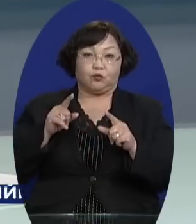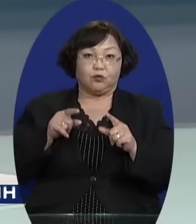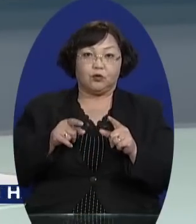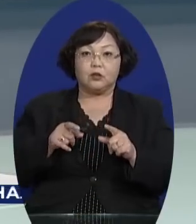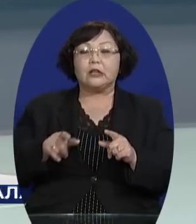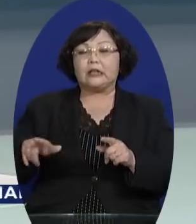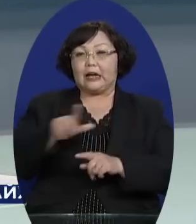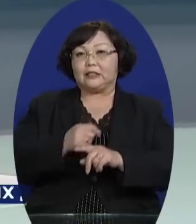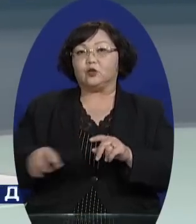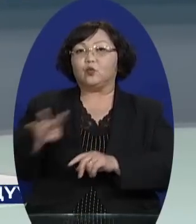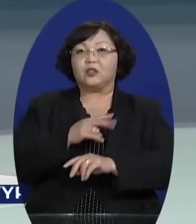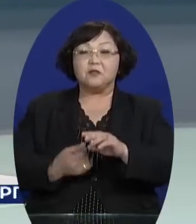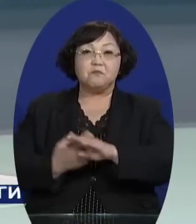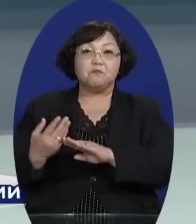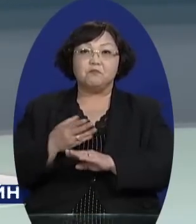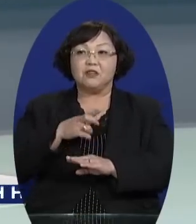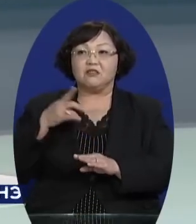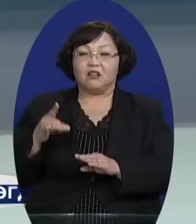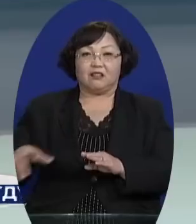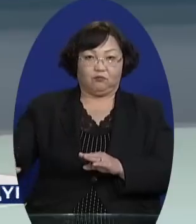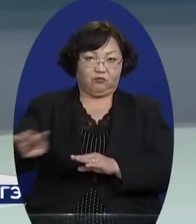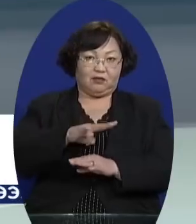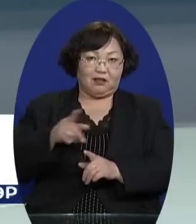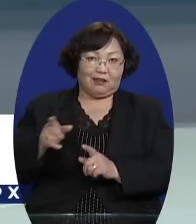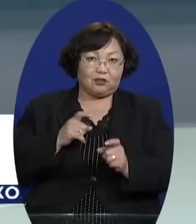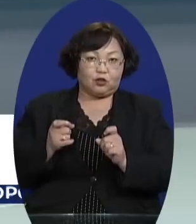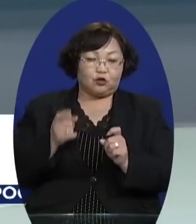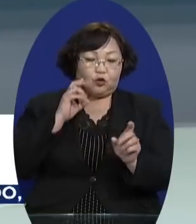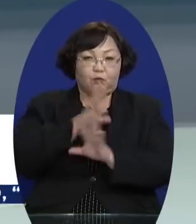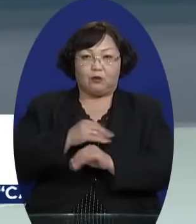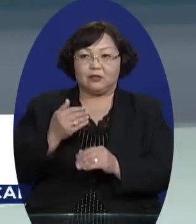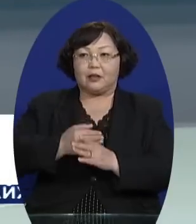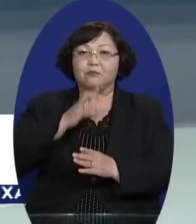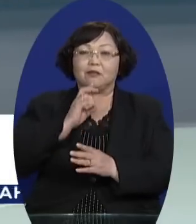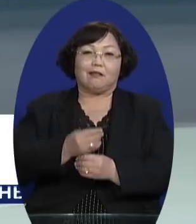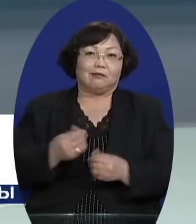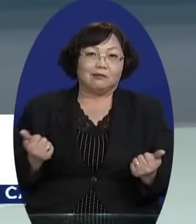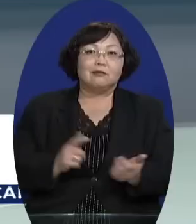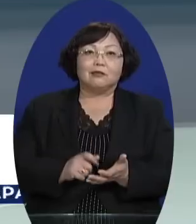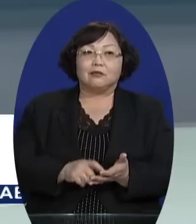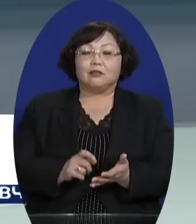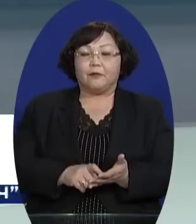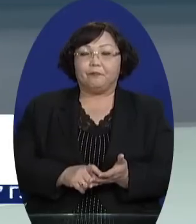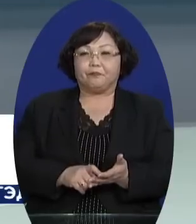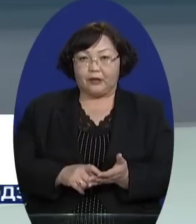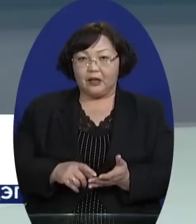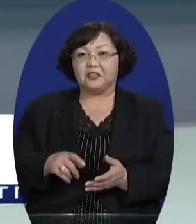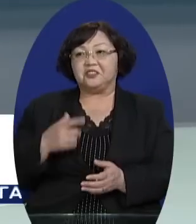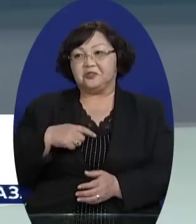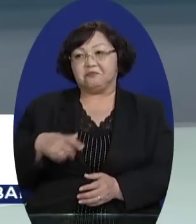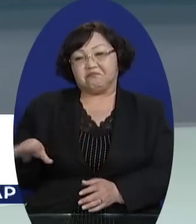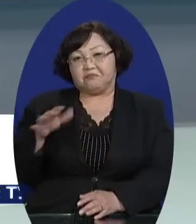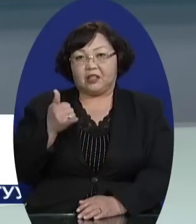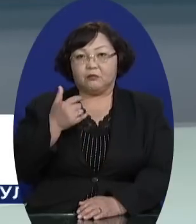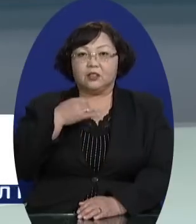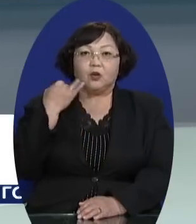харилцааг зохицуулах, хүндрэл бэрхшээлийг шийдвэрлэх боломжтой гэж Улсын хурлын байгаль орчин хүнсд аж ахуйн байнгын хорооны гишүүд үзэж байна. Улсын хурлын нэр бүхий зарим